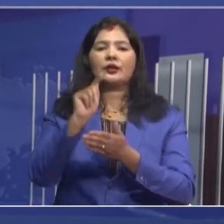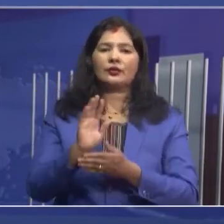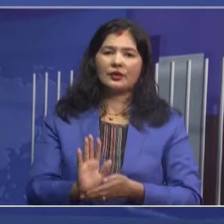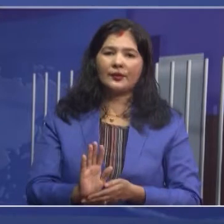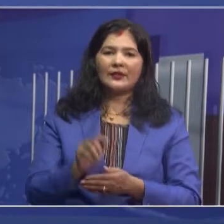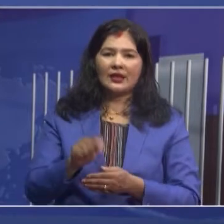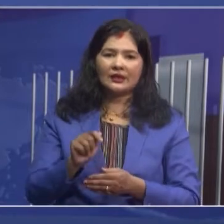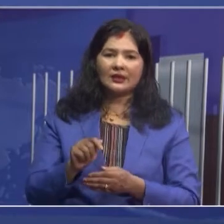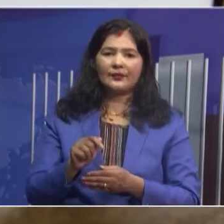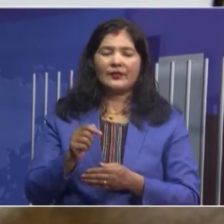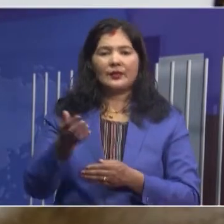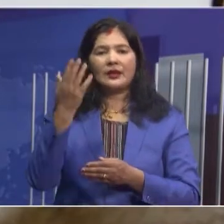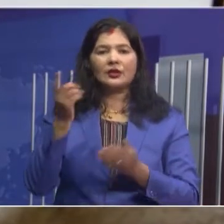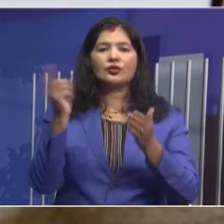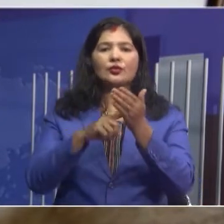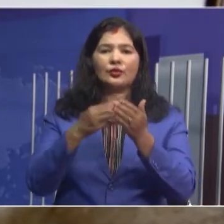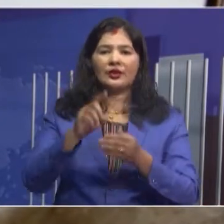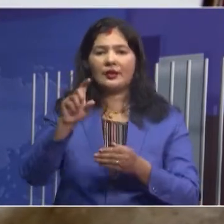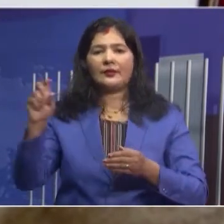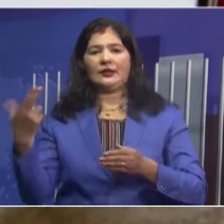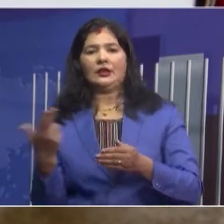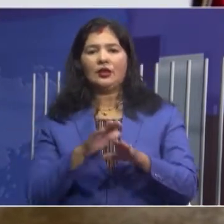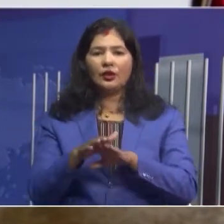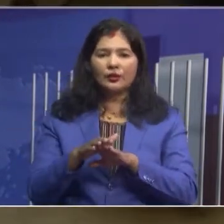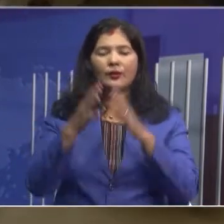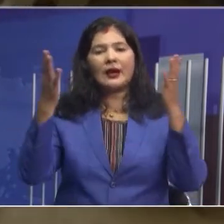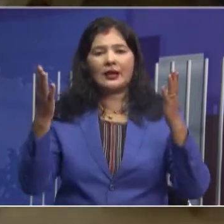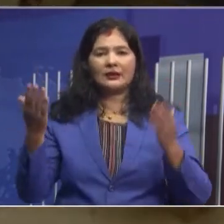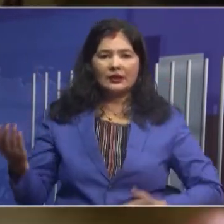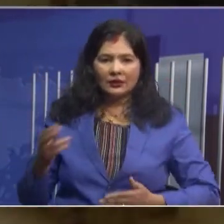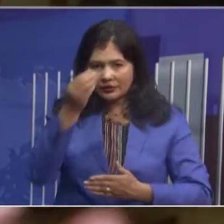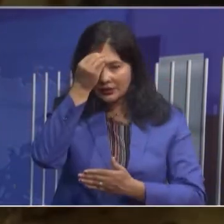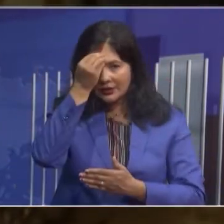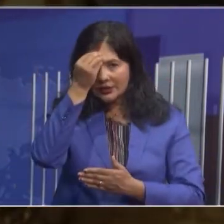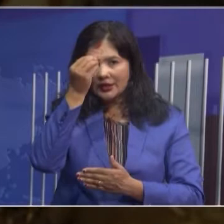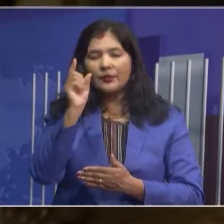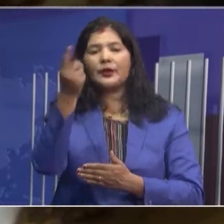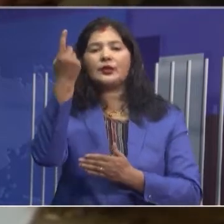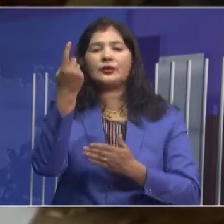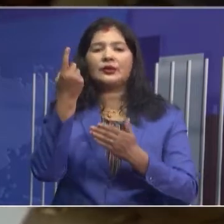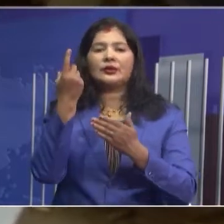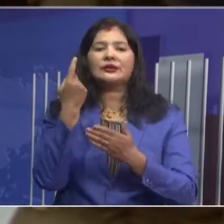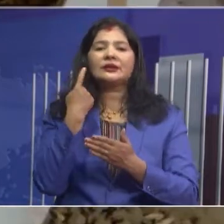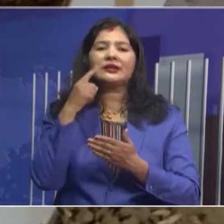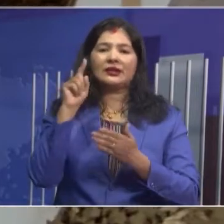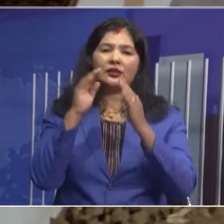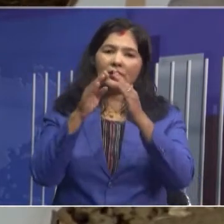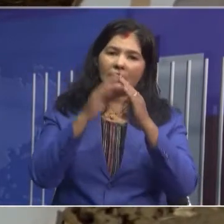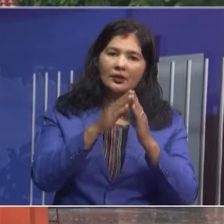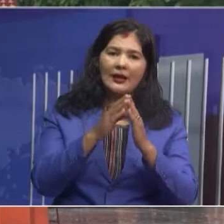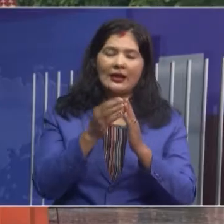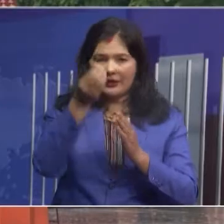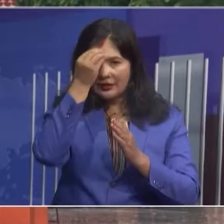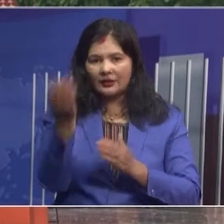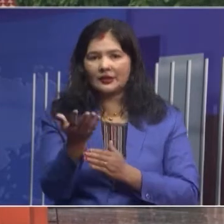शुक्ल प्रतिपदादेखि सुरु हुने नेपालीहरूको महान पर्व दशैं अन्तर्गत आज पहिलो दिन घर घरमा घटस्थापना गरिएको